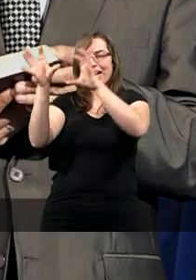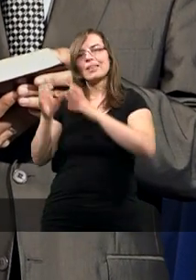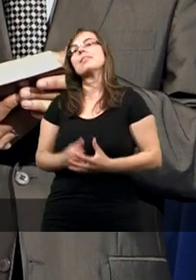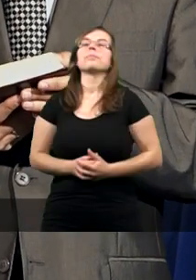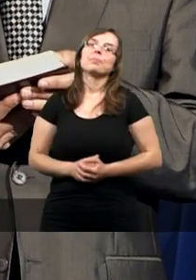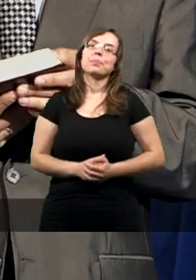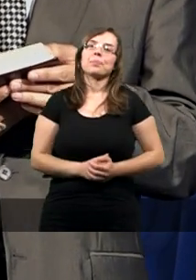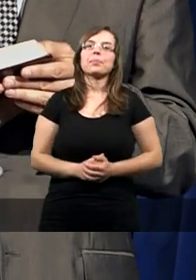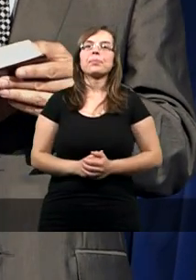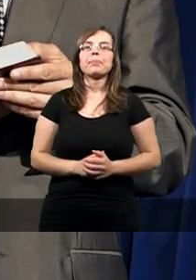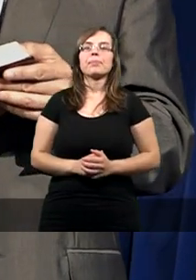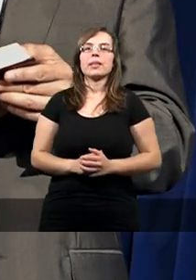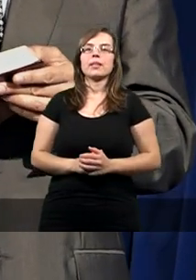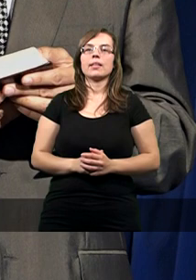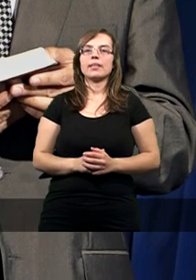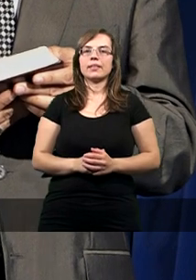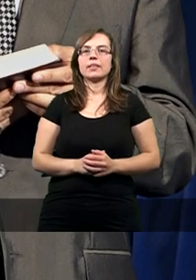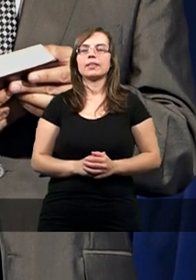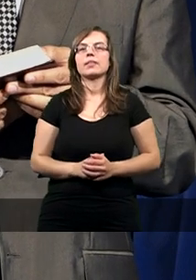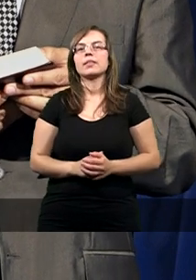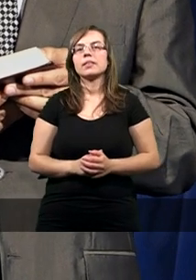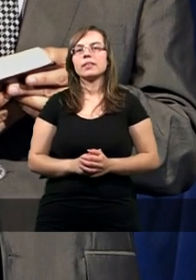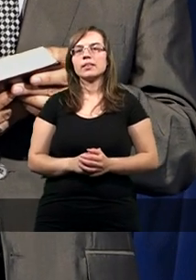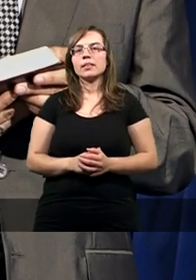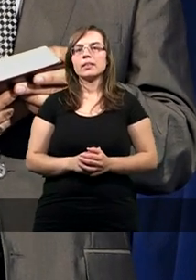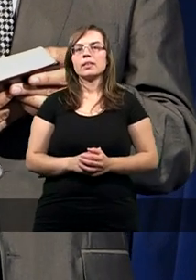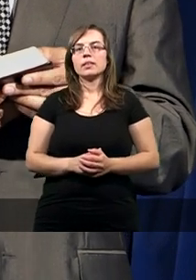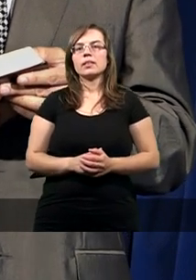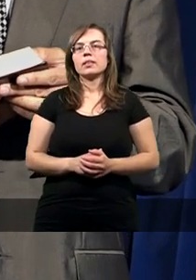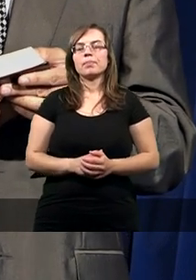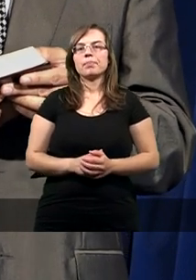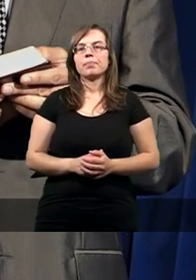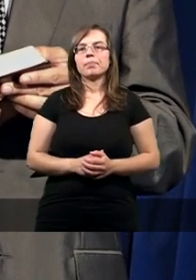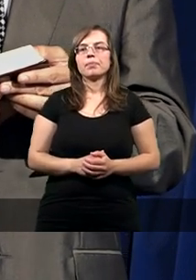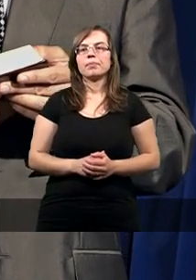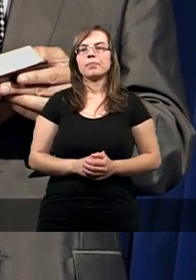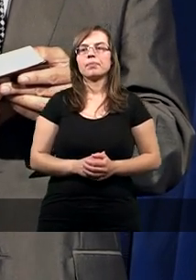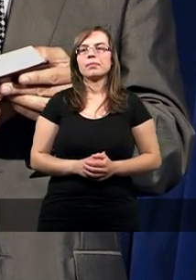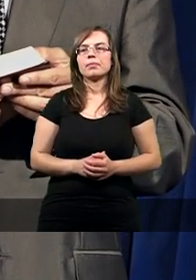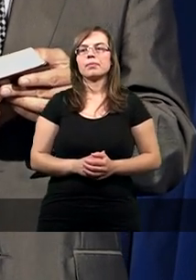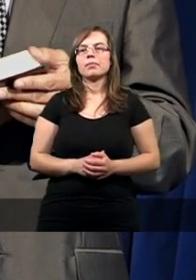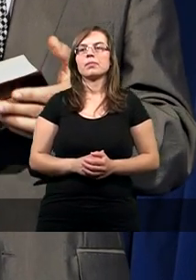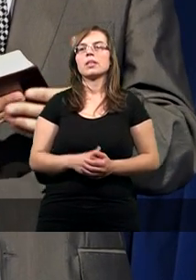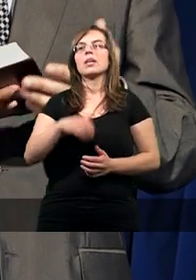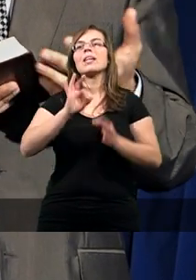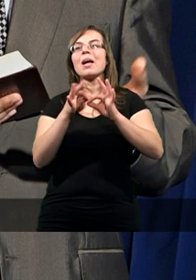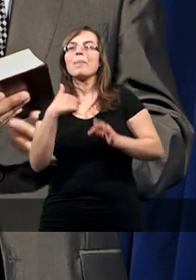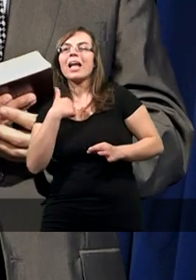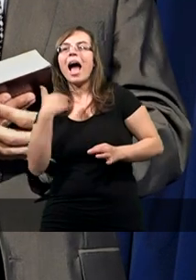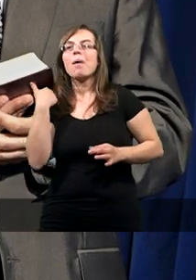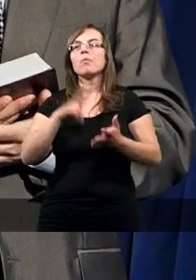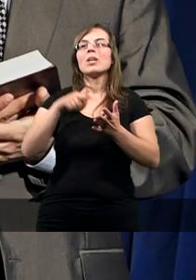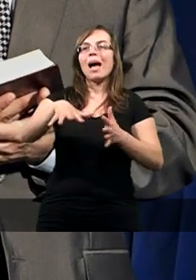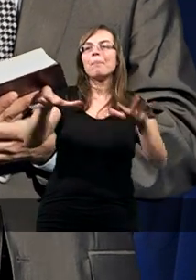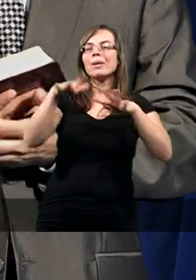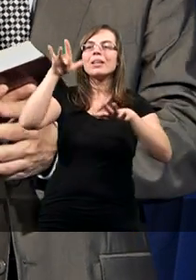gone over to a big rock and I would have started to carve their sins into the rock, starting with their name dash and their sin. Gdybym to ja był na